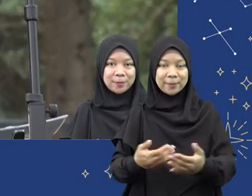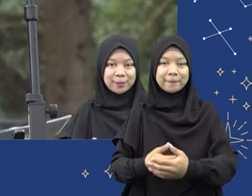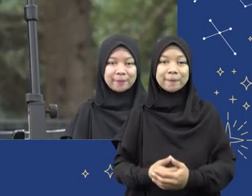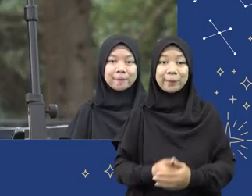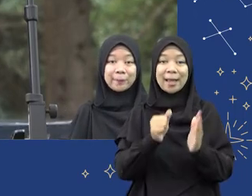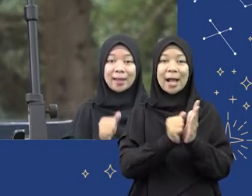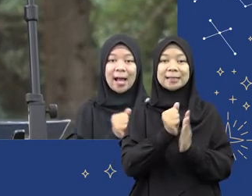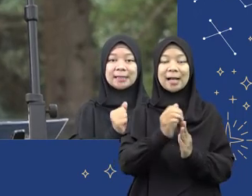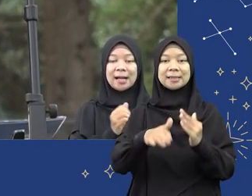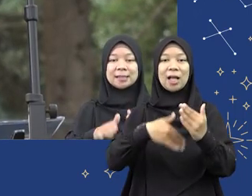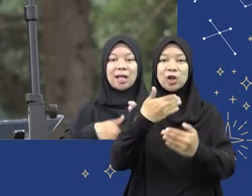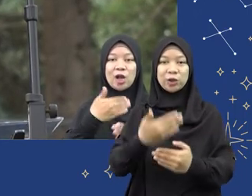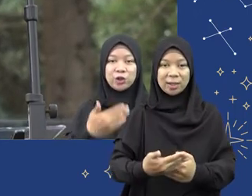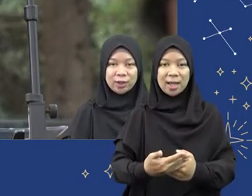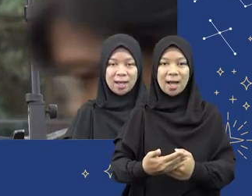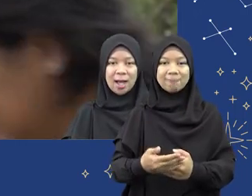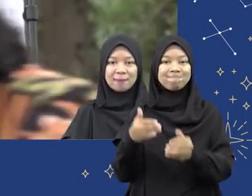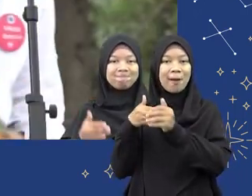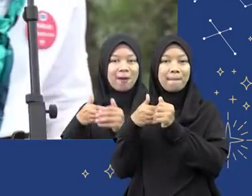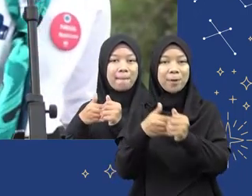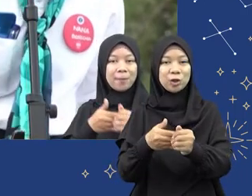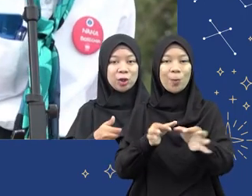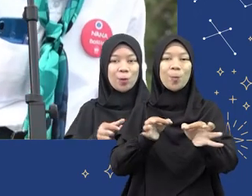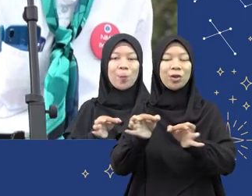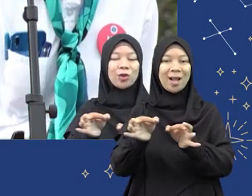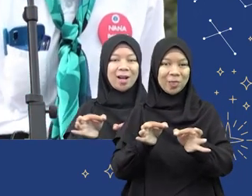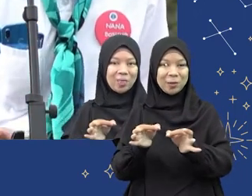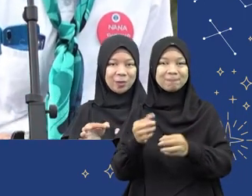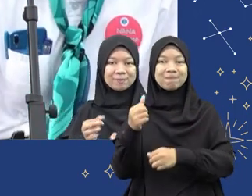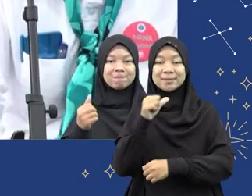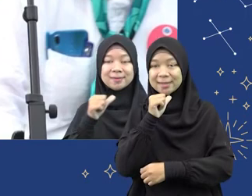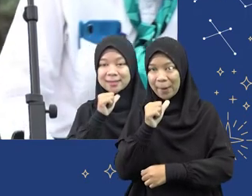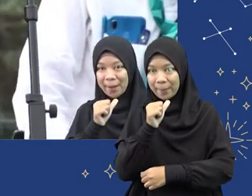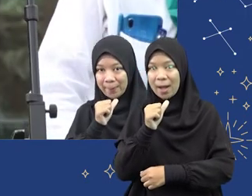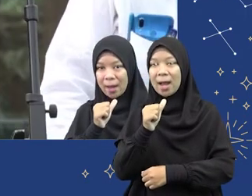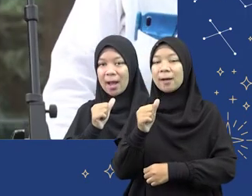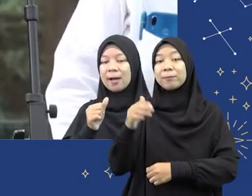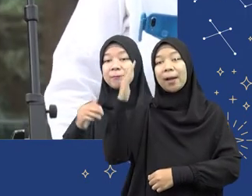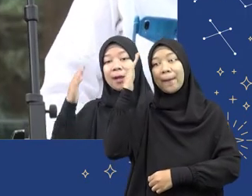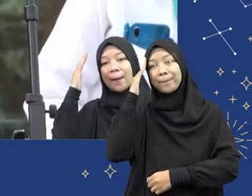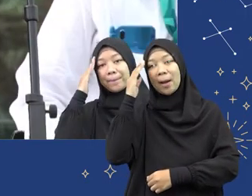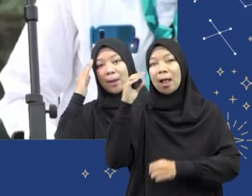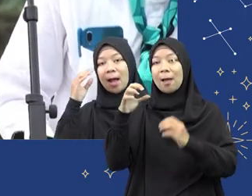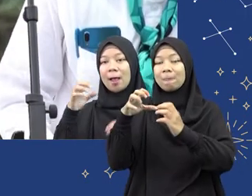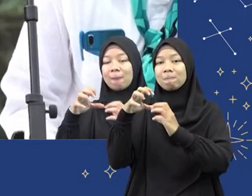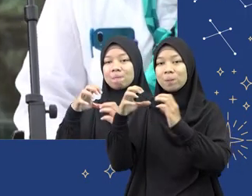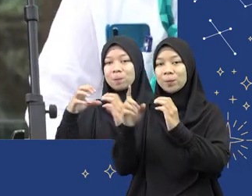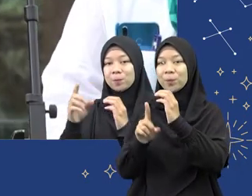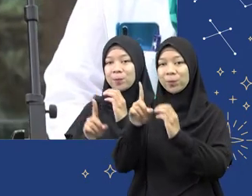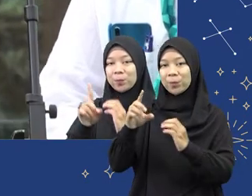acara selanjutnya akan dipandu oleh moderator yaitu kepala observatorium boska